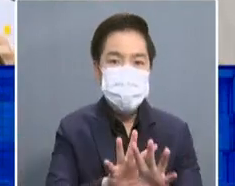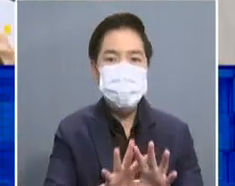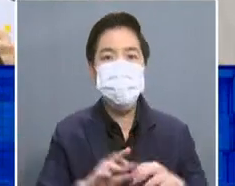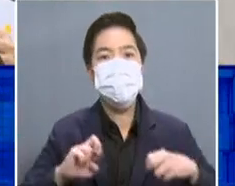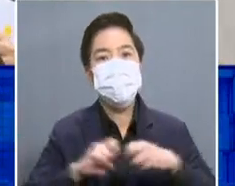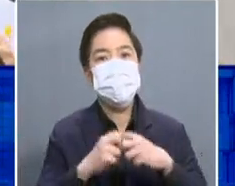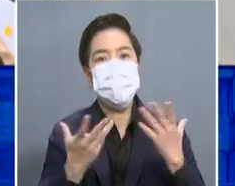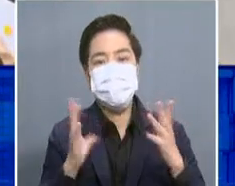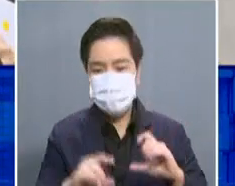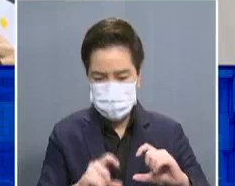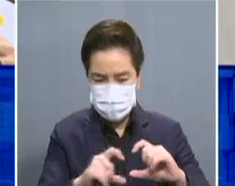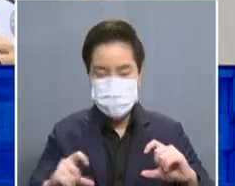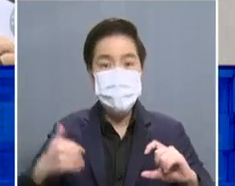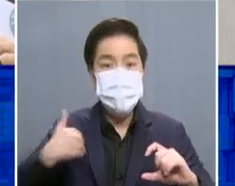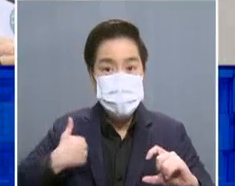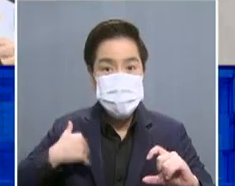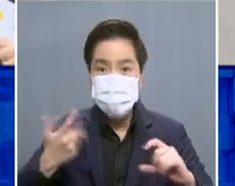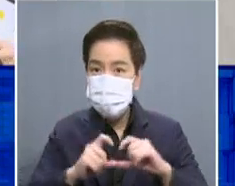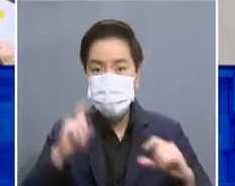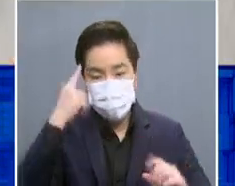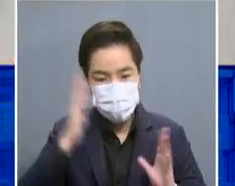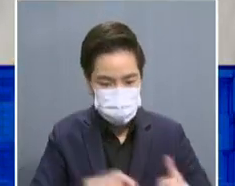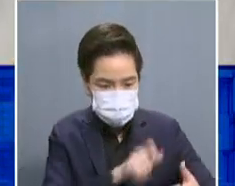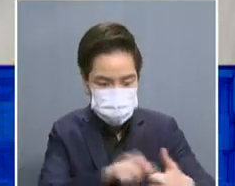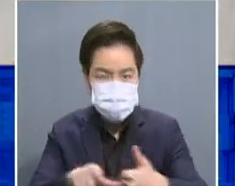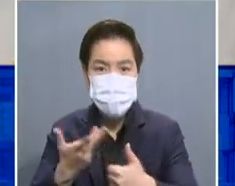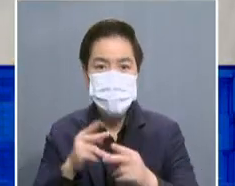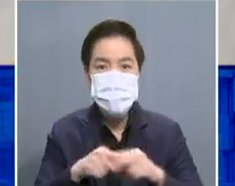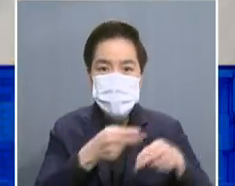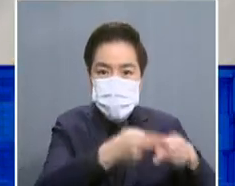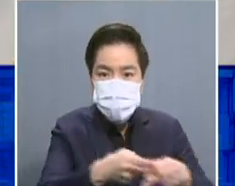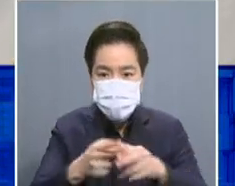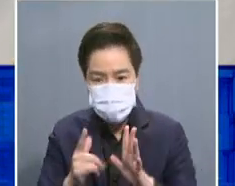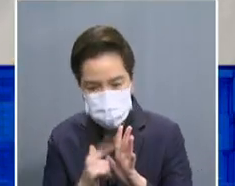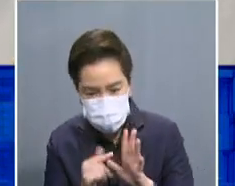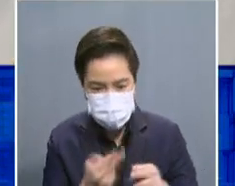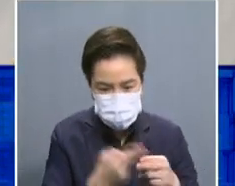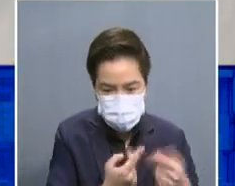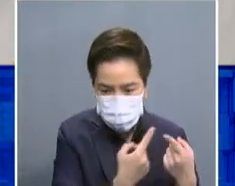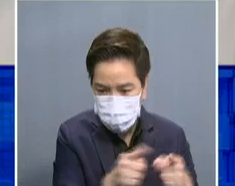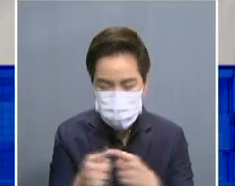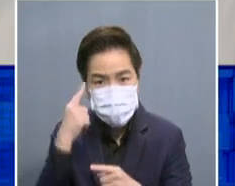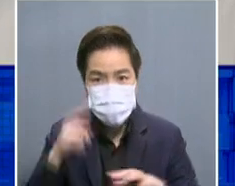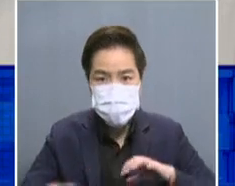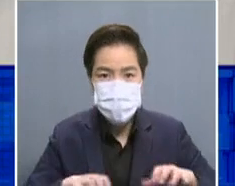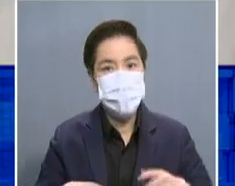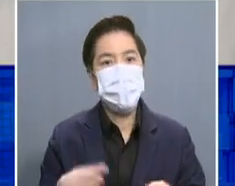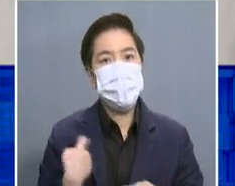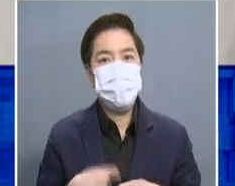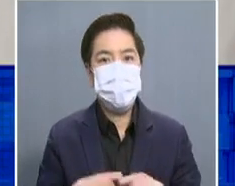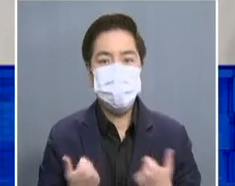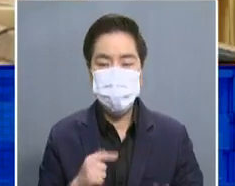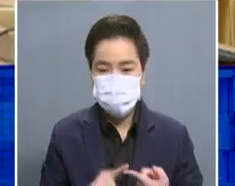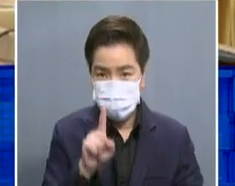จำนวนวัคซีนด้วย จำนวนวัคซีนด้วยแล้วอย่าลืมว่าแต่ละคนก็มีความเฉพาะเจาะจงในวัคซีนที่แตกต่างยี่ห้อกันไปการบริหารจัดการมันไม่ได้ง่ายเท่าไหร ่เพราะฉะ